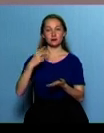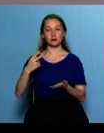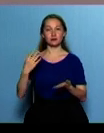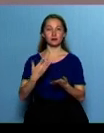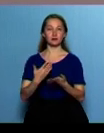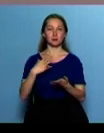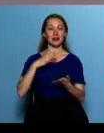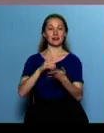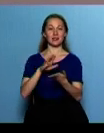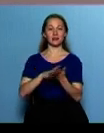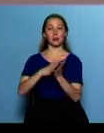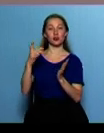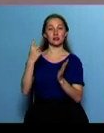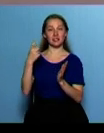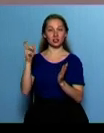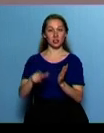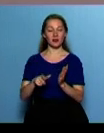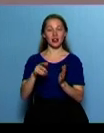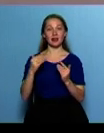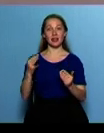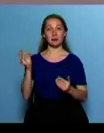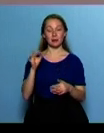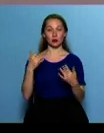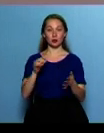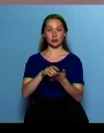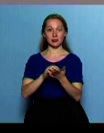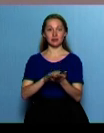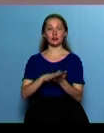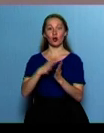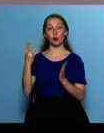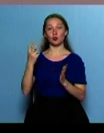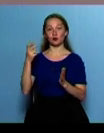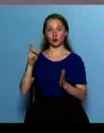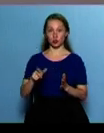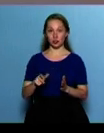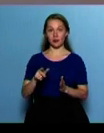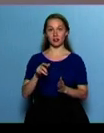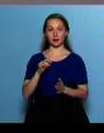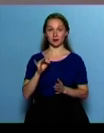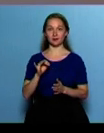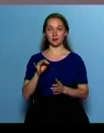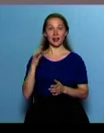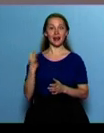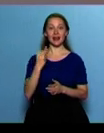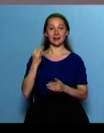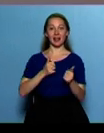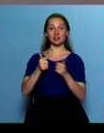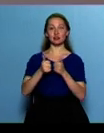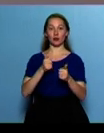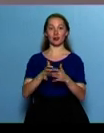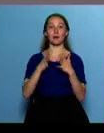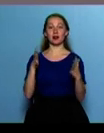зарегистрировано больше 100 участников. На данный момент сегодня уже чуть больше 200 зарегистрированных. Интерес к гонке и в самом деле